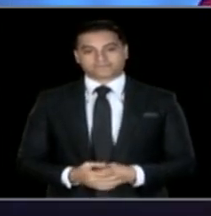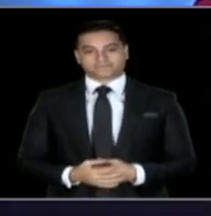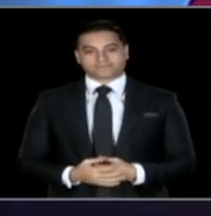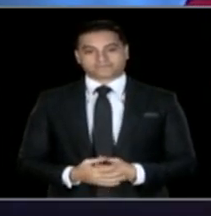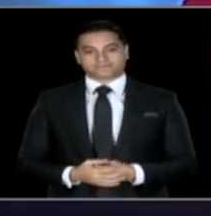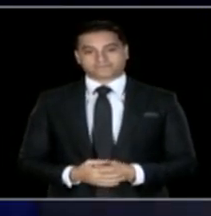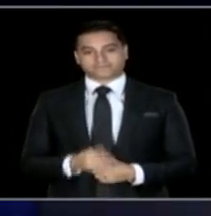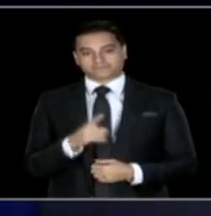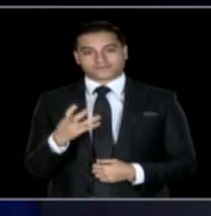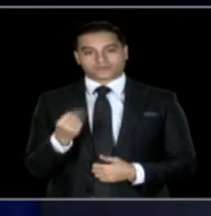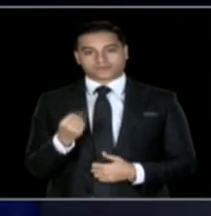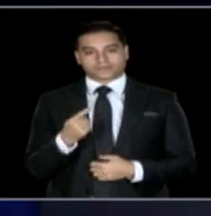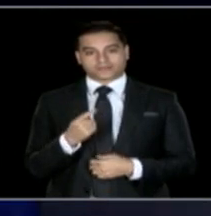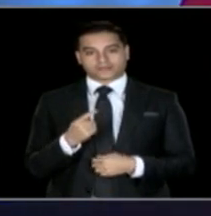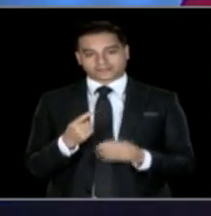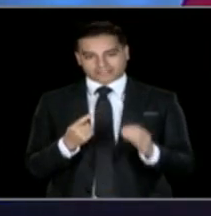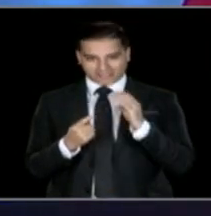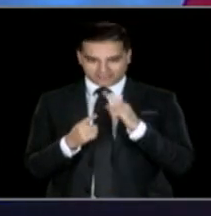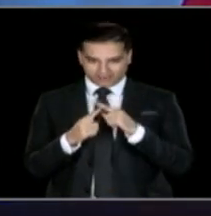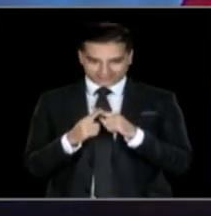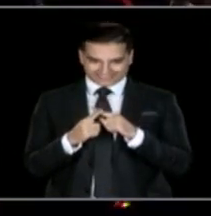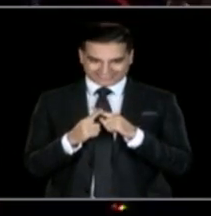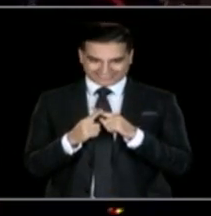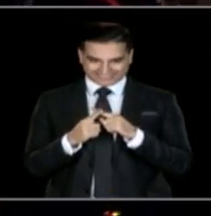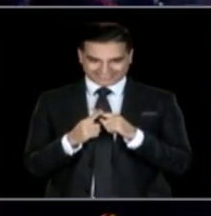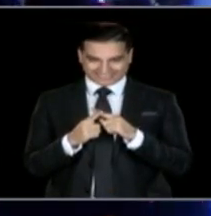كام؟ 140. إجابة خاطئة.